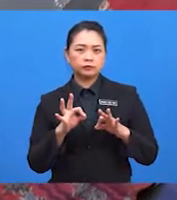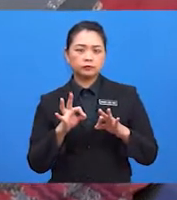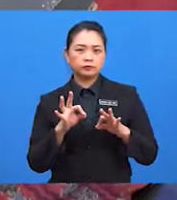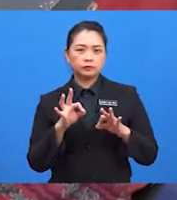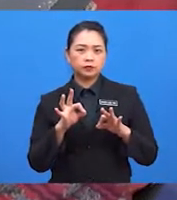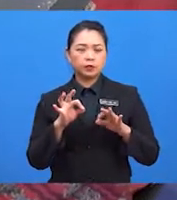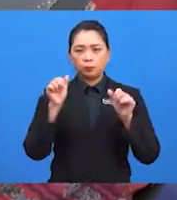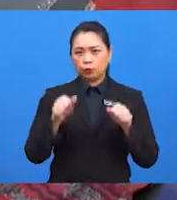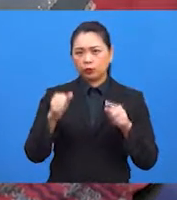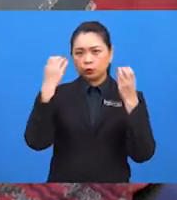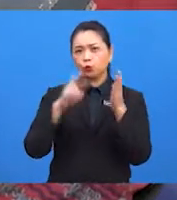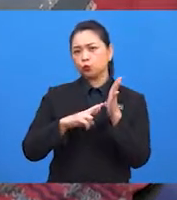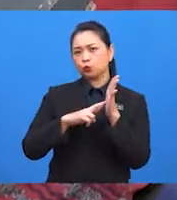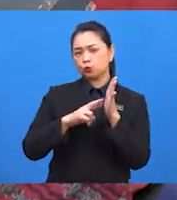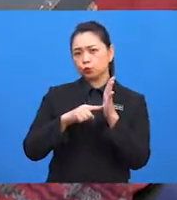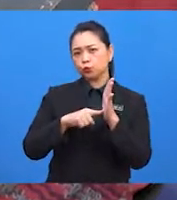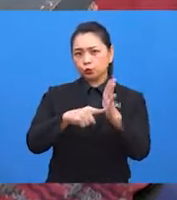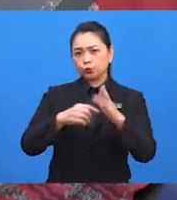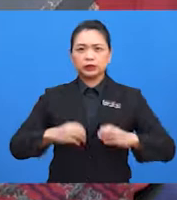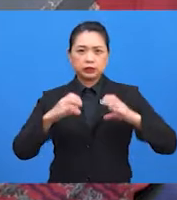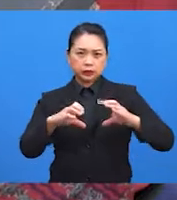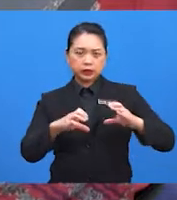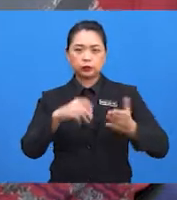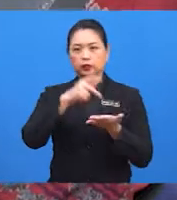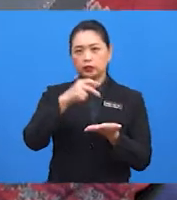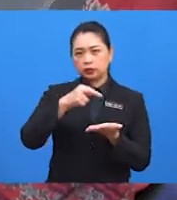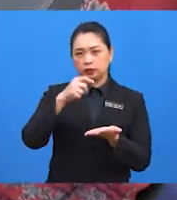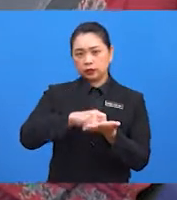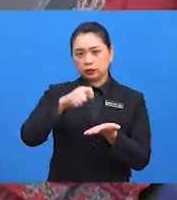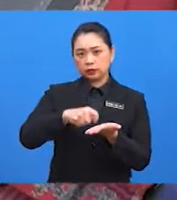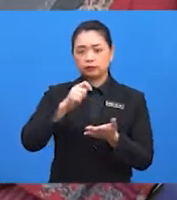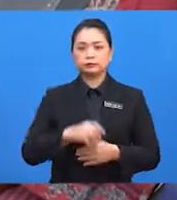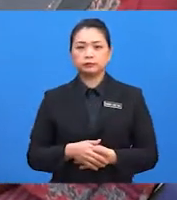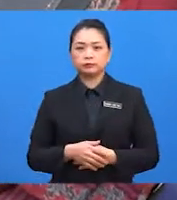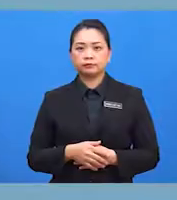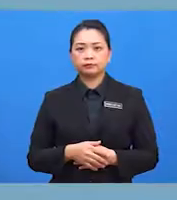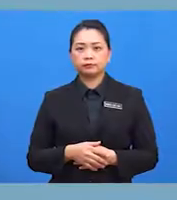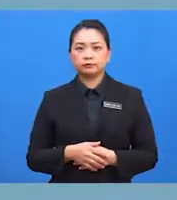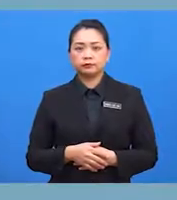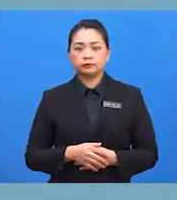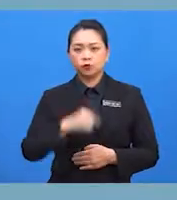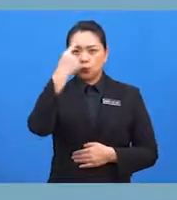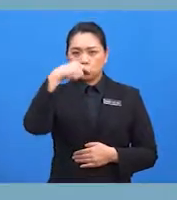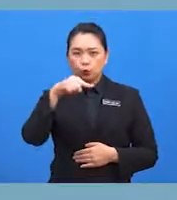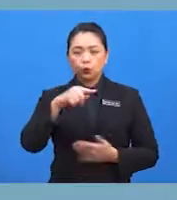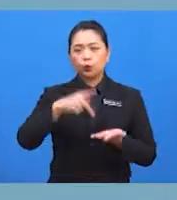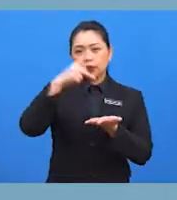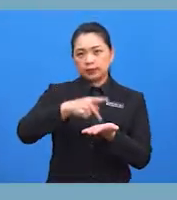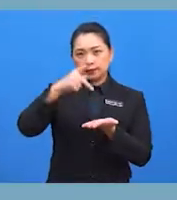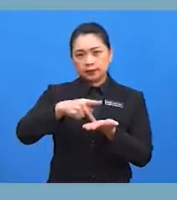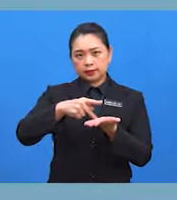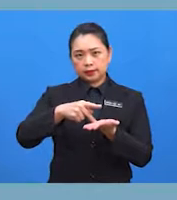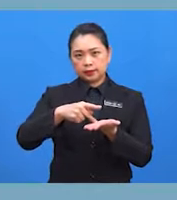Rafidah tunjukkan cara menghitung kadar inflasi? Boleh, Cikgu Azhar. Untuk mengira kadar inflasi,